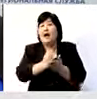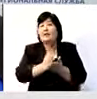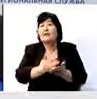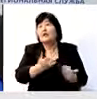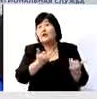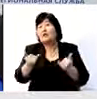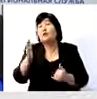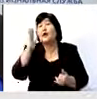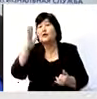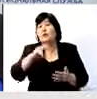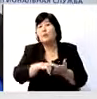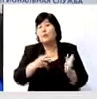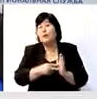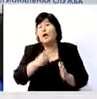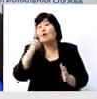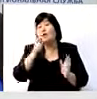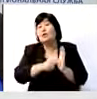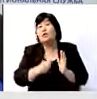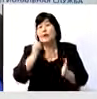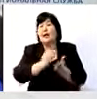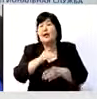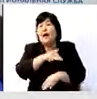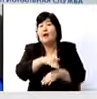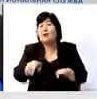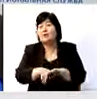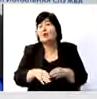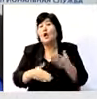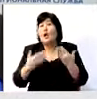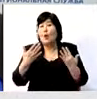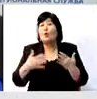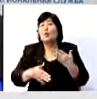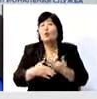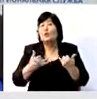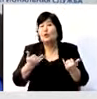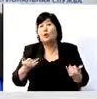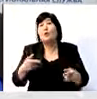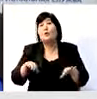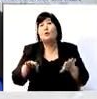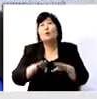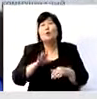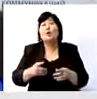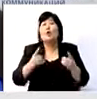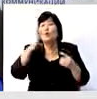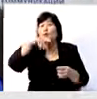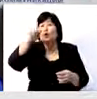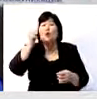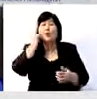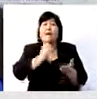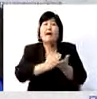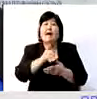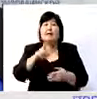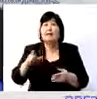жоспарлап отырмыз. 270 ардагерге адресті түрде қол көмектер көрсетілетін болады. Мұнымен қоса Ұлы Отан соғысының